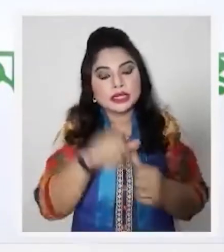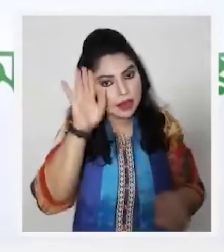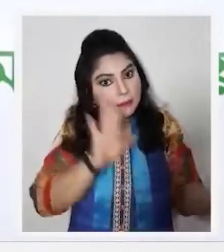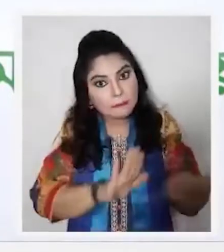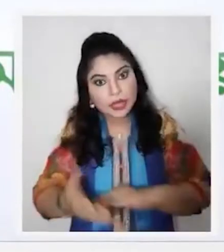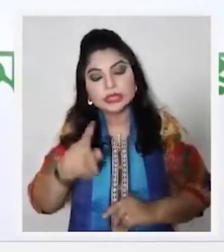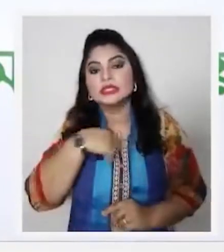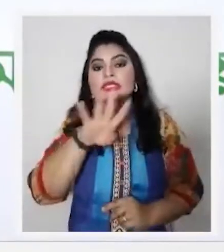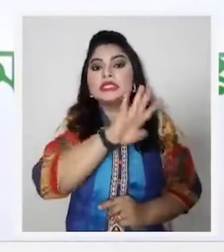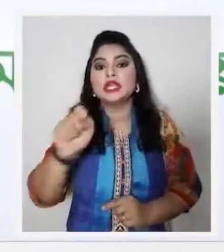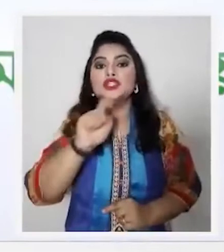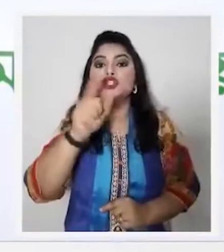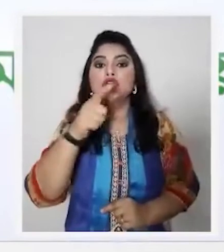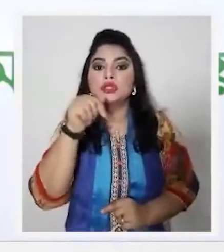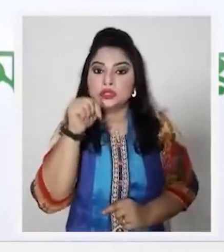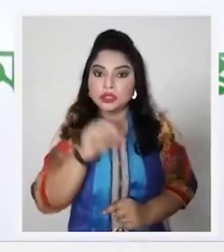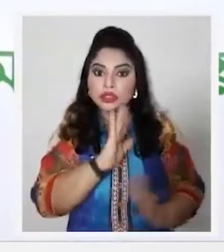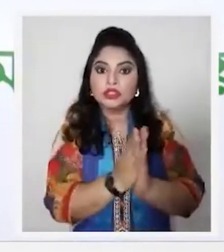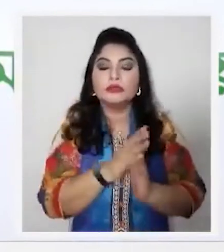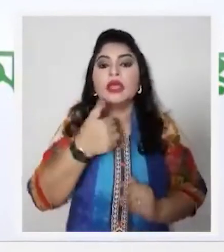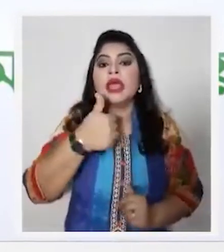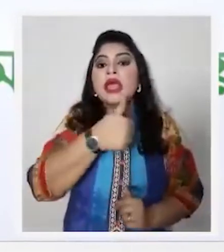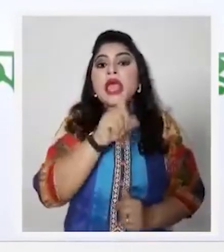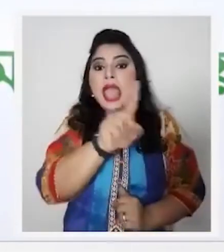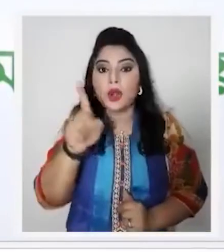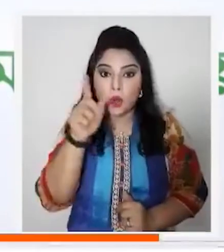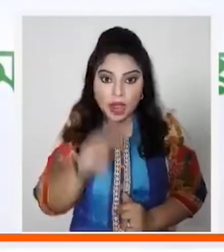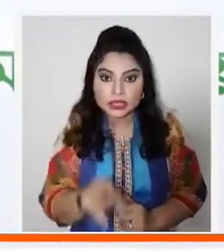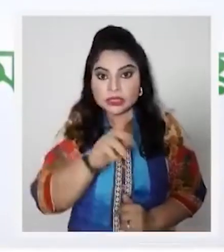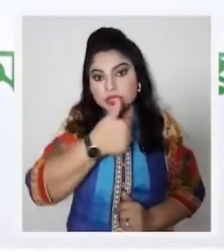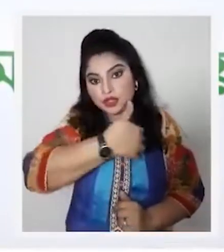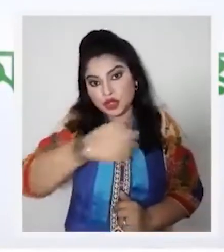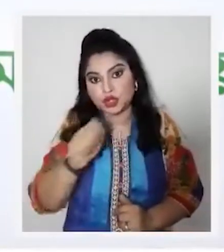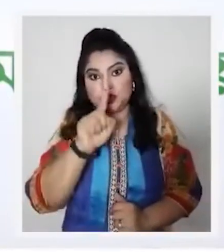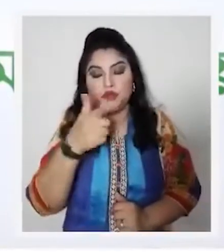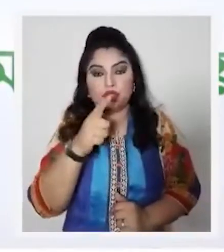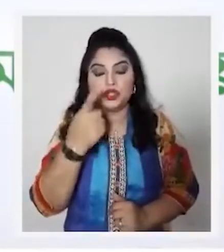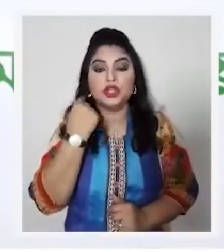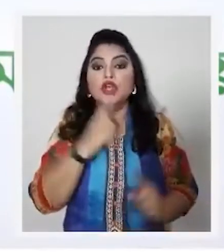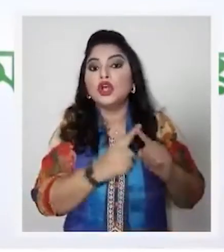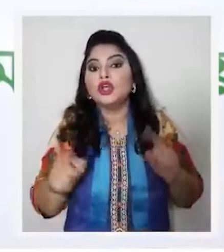422,825 জন। 24 ঘন্টায় মৃত্যুবরণ করেছেন দক্ষিণ পূর্ব এশিয়ায় 474 জন এবং এ পর্যন্ত